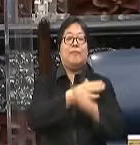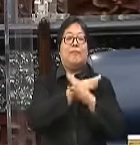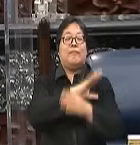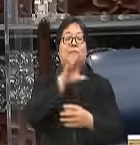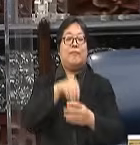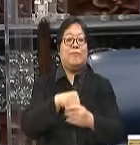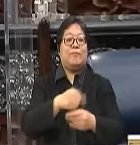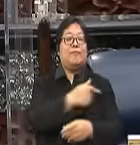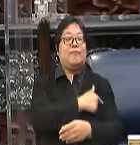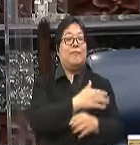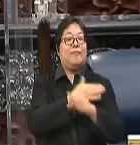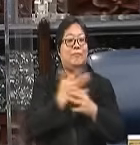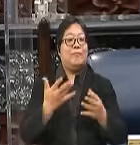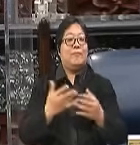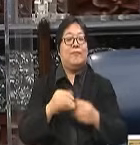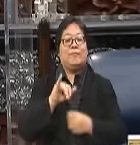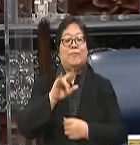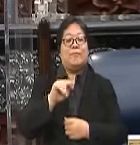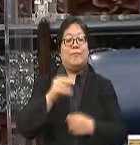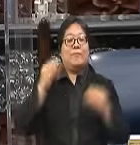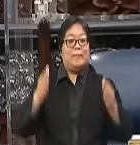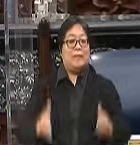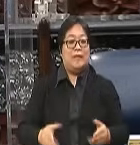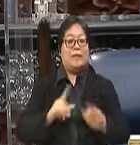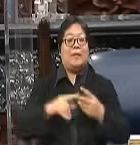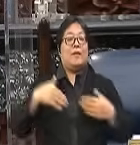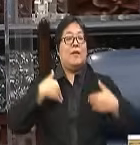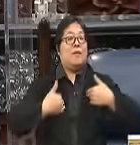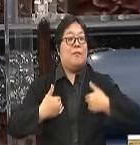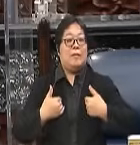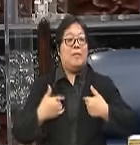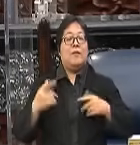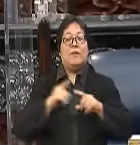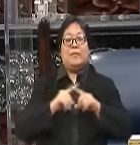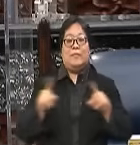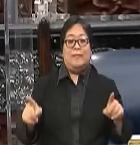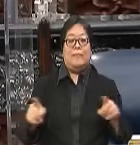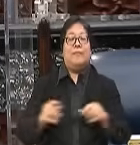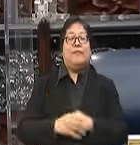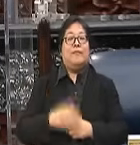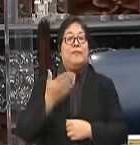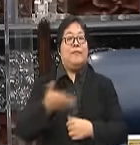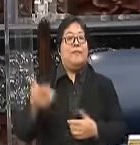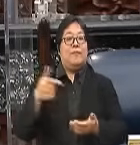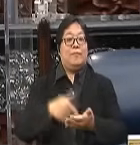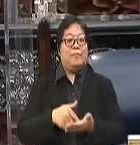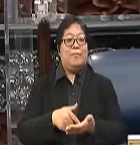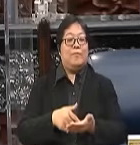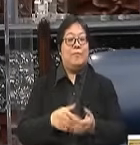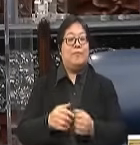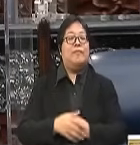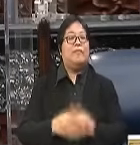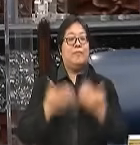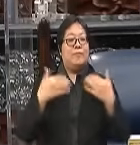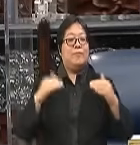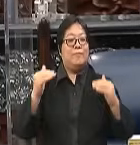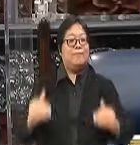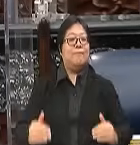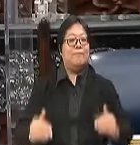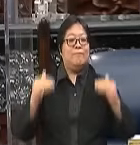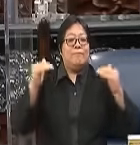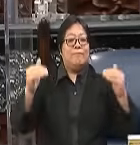meliputi text in text in inhuman dan juga animal walaupun ke kali ini telah pundi